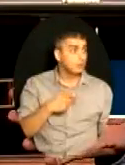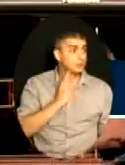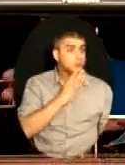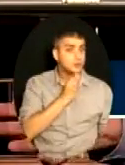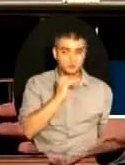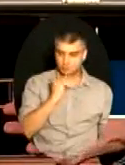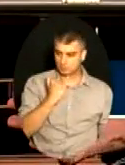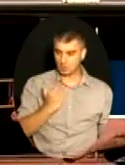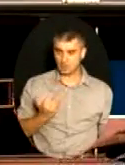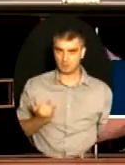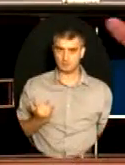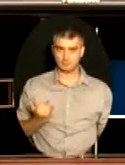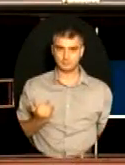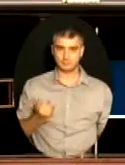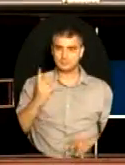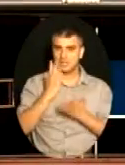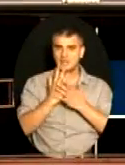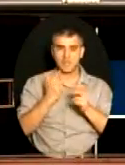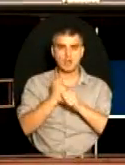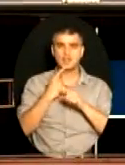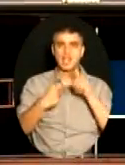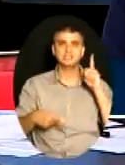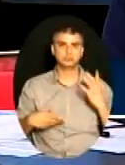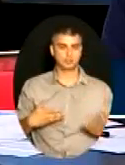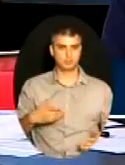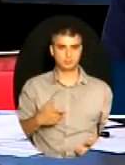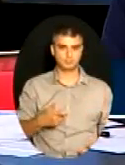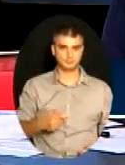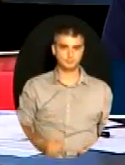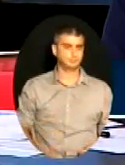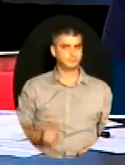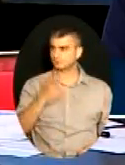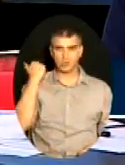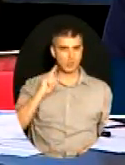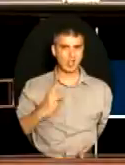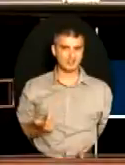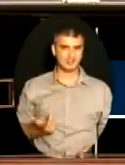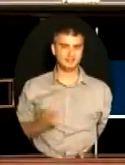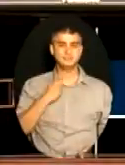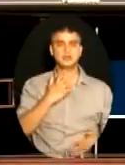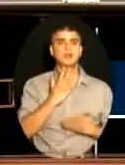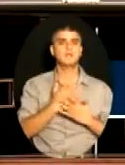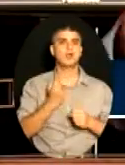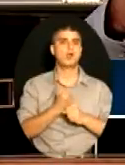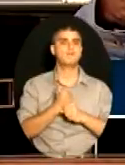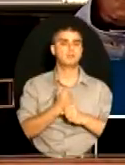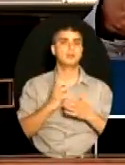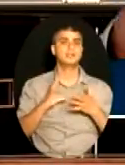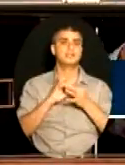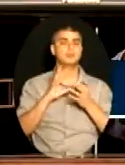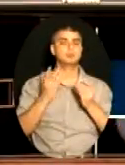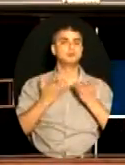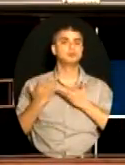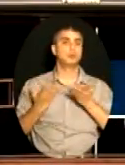בוודאי, בוודאי. זה כבר עובד כבר חצי שנה, זה לא היה קיים. זה כבר עובד. החיבור עם